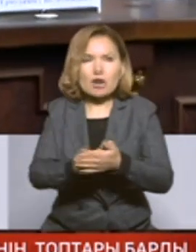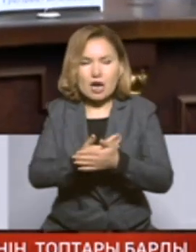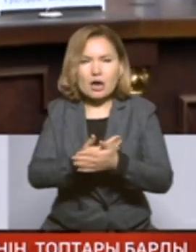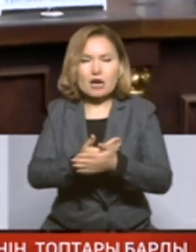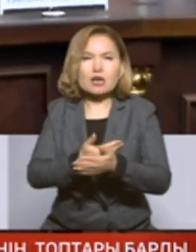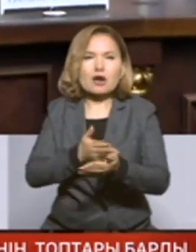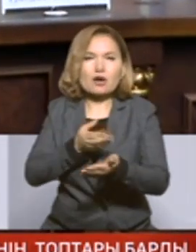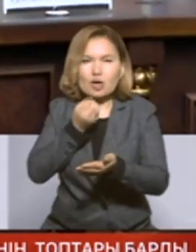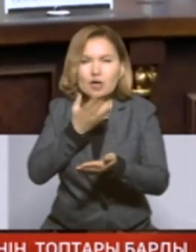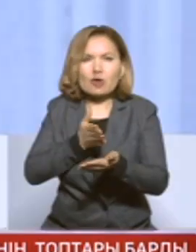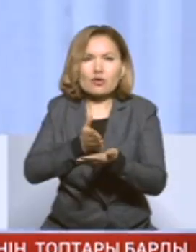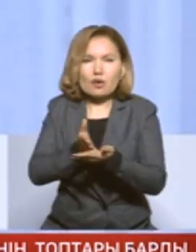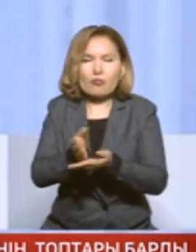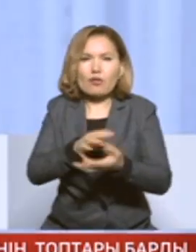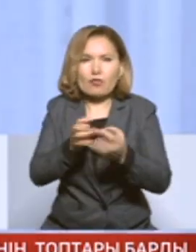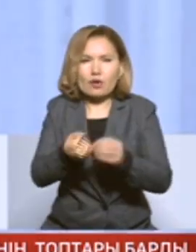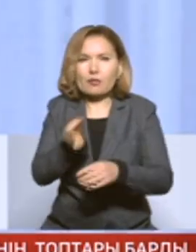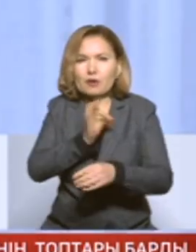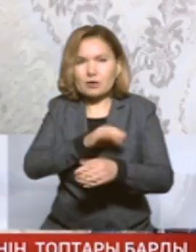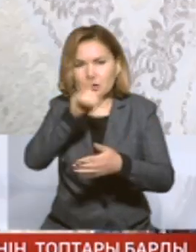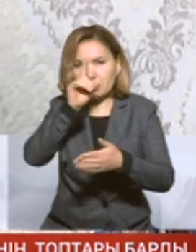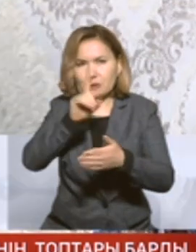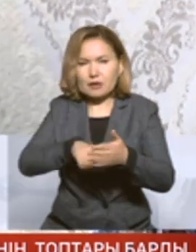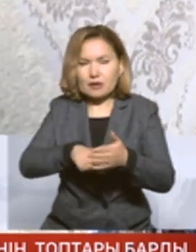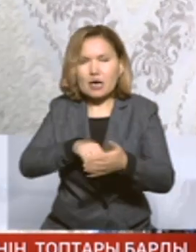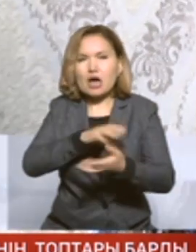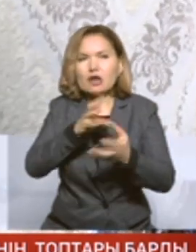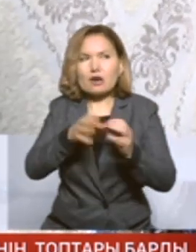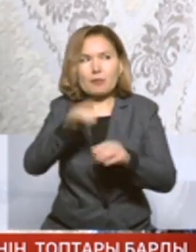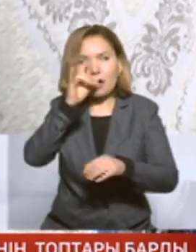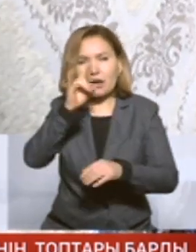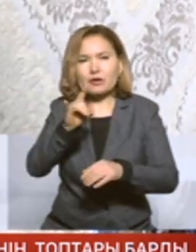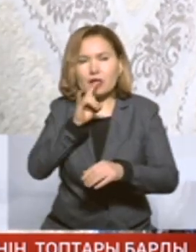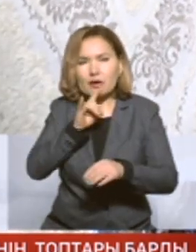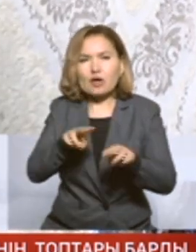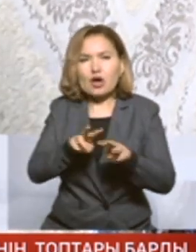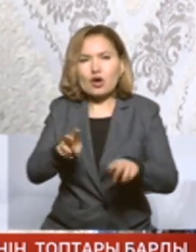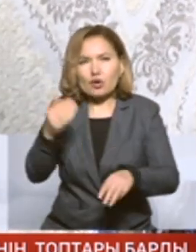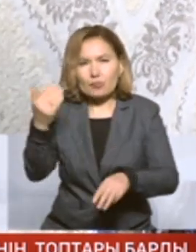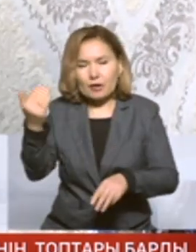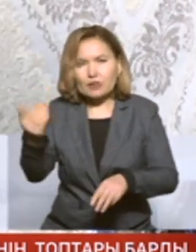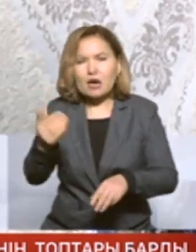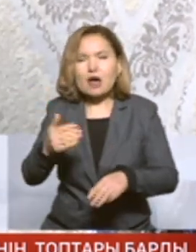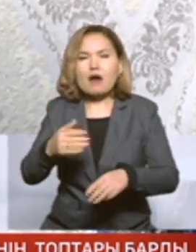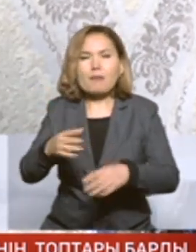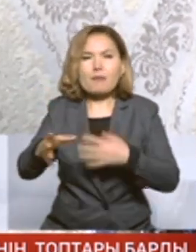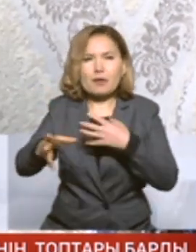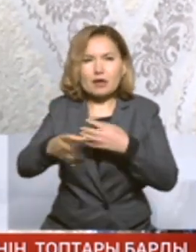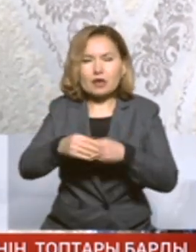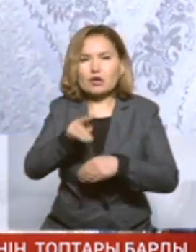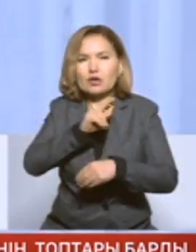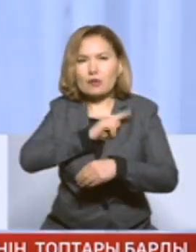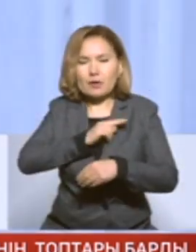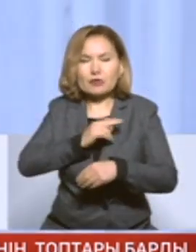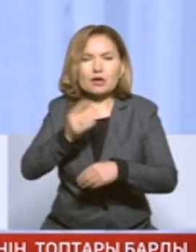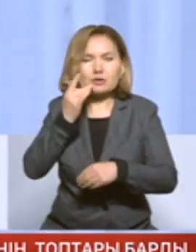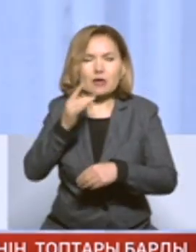оң нәтижелермен ерекшелетініне сенімдімін. Жалпы Қазақстан үкіметі ортақ